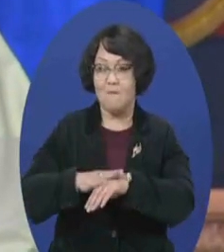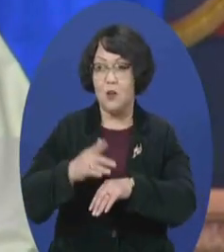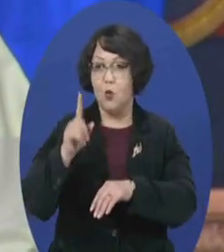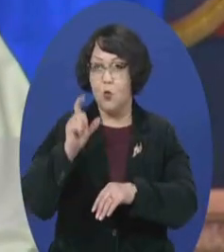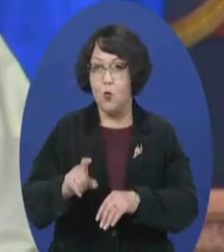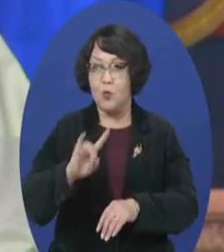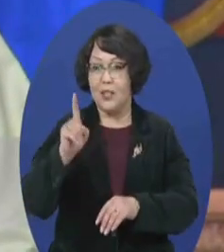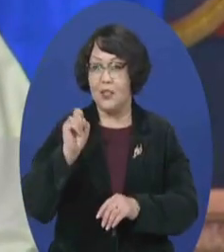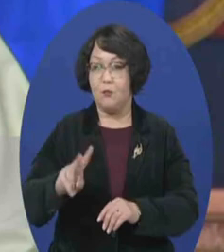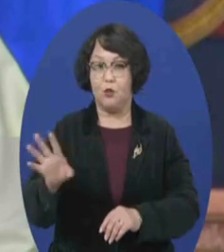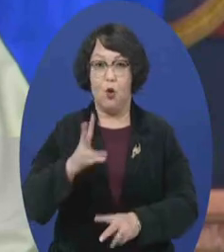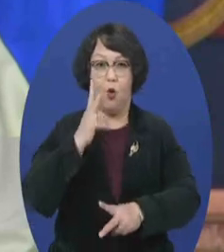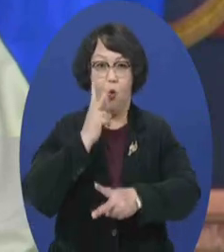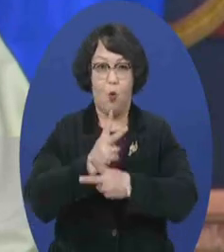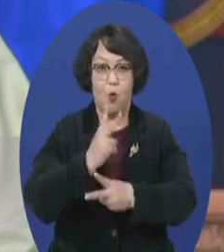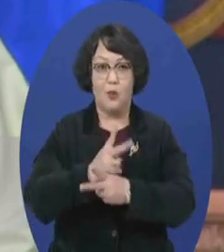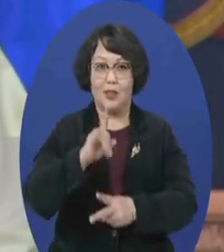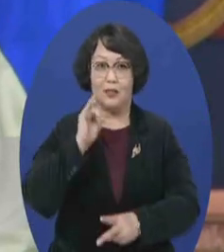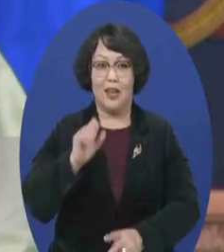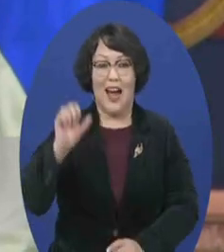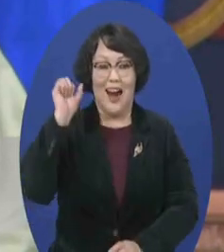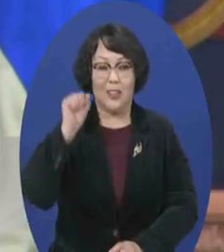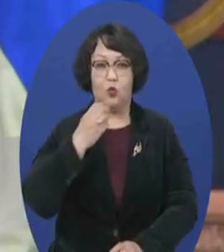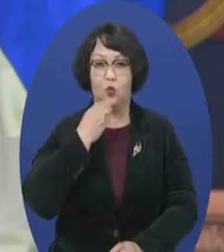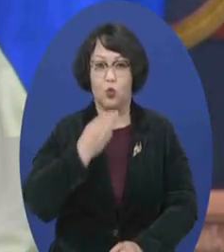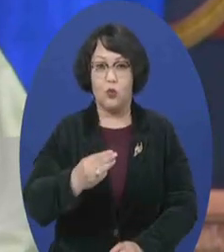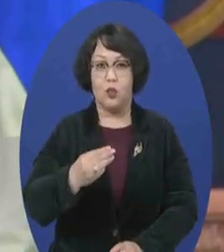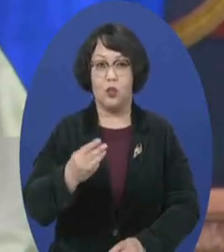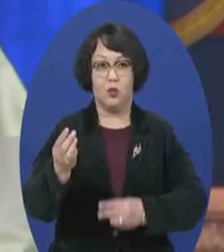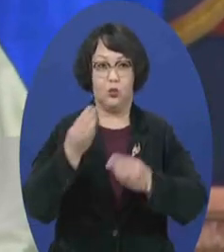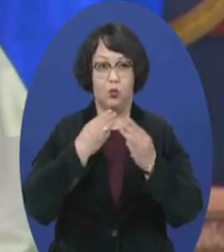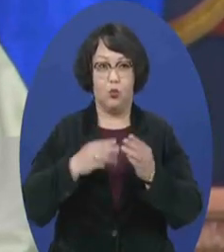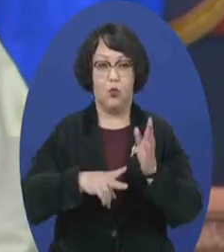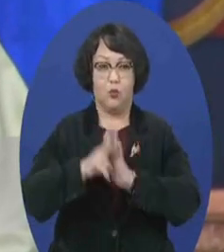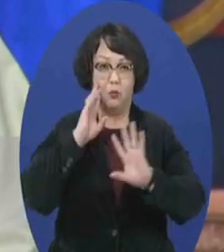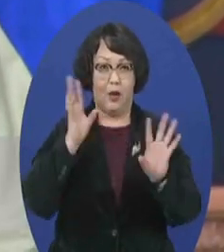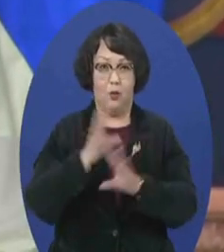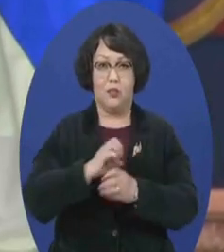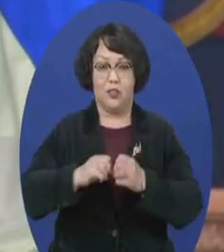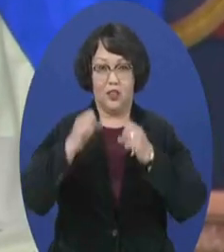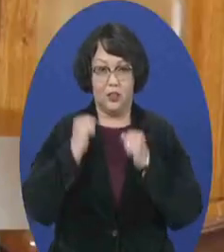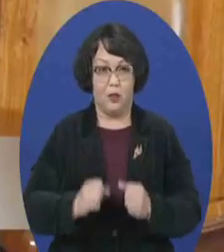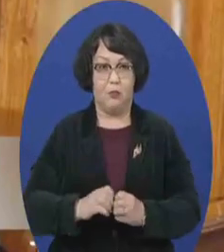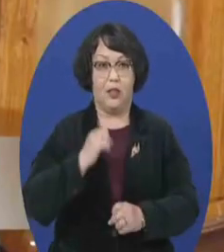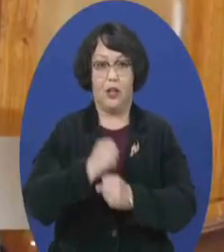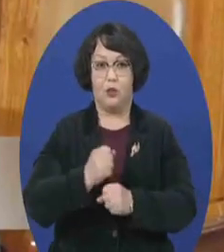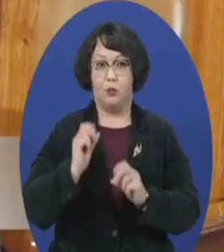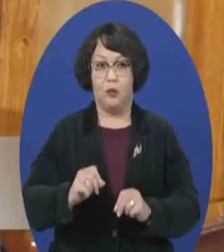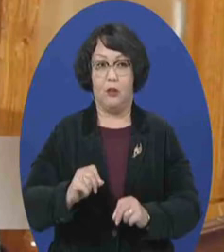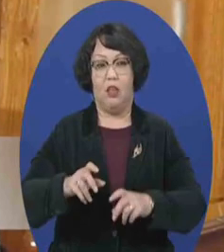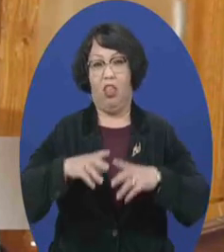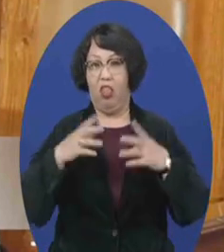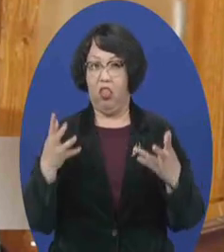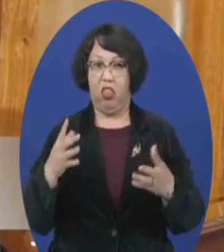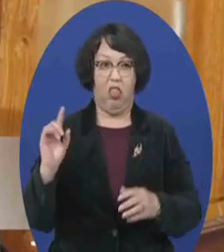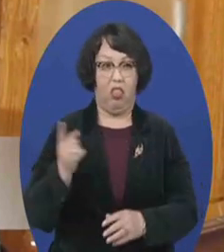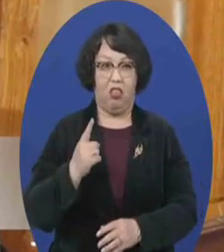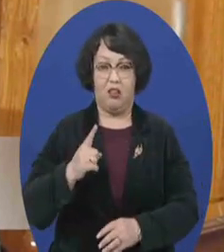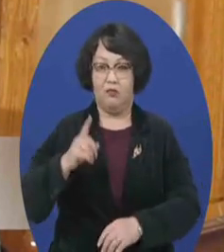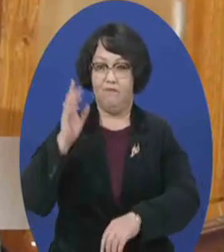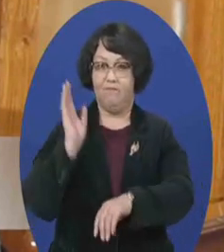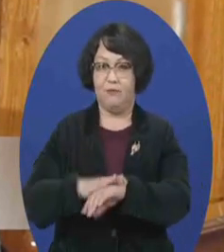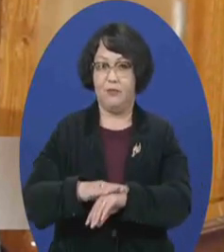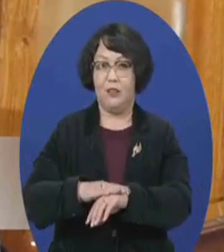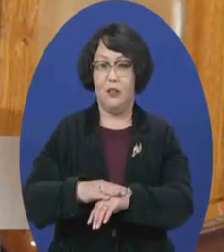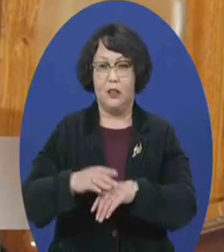засгалдаг ардсан шударга төрийг жинхэнэ утгаар нь байгуулахын төлөө хичээн зүтгэх болмоо. Задарсныг нь засгалдаг,